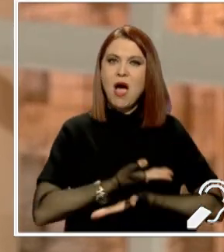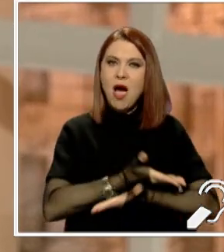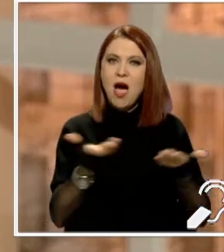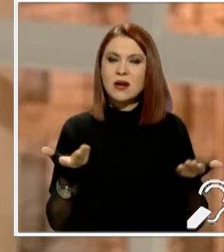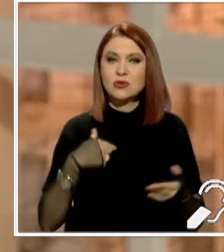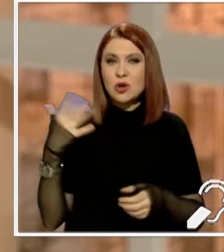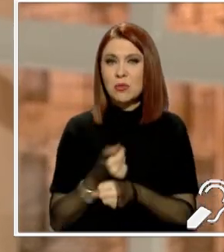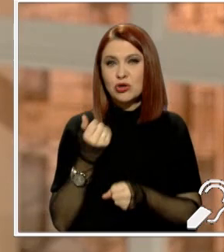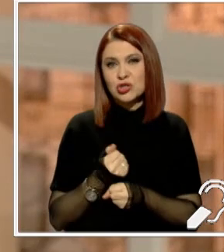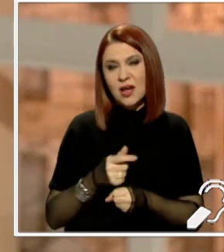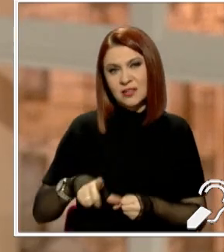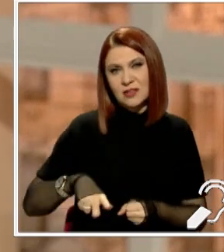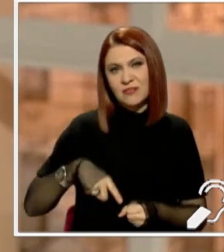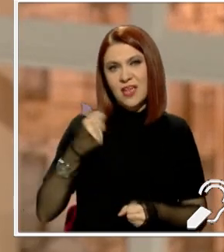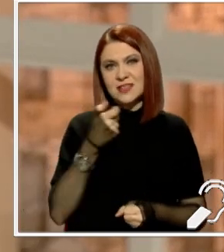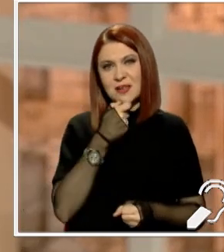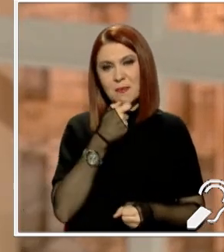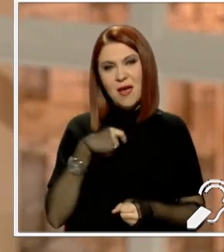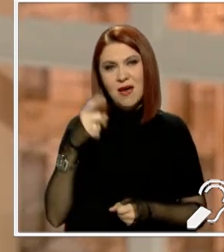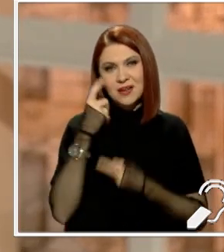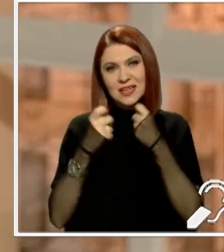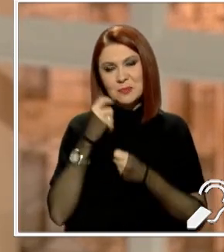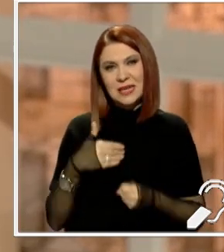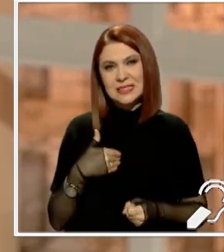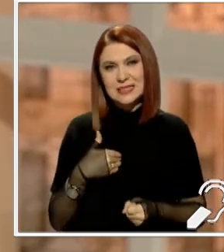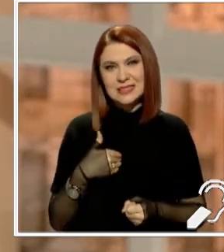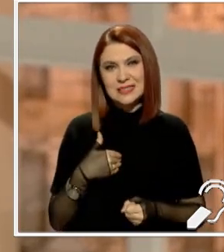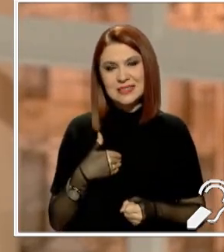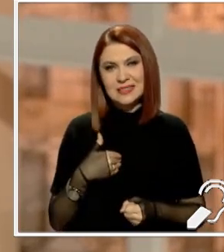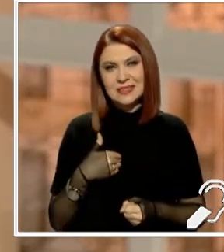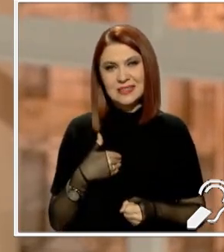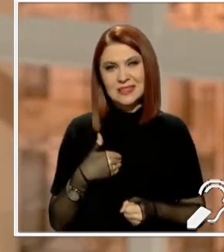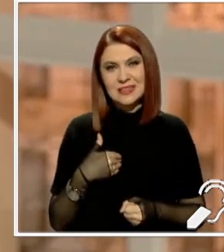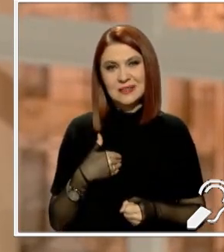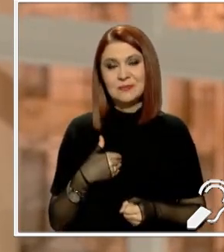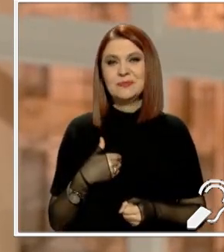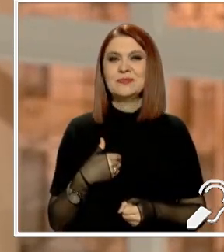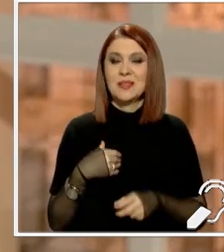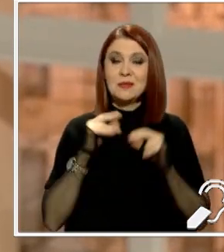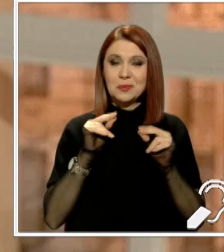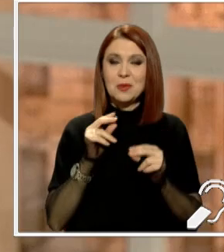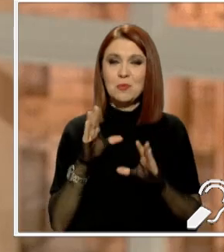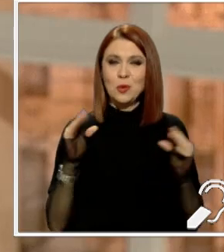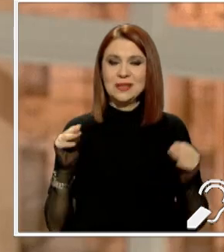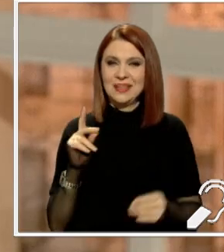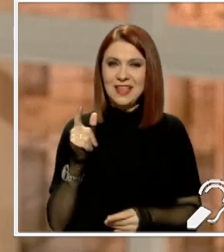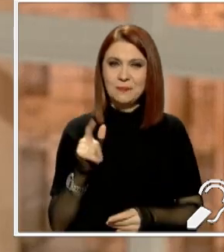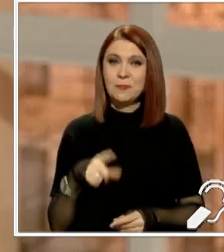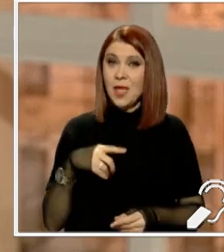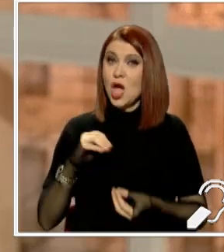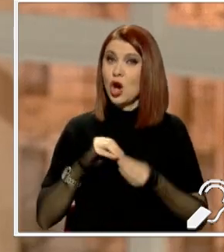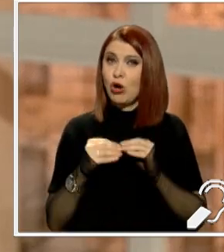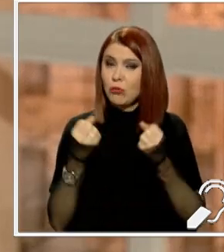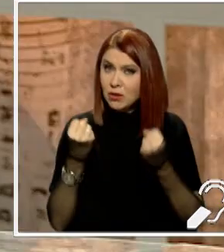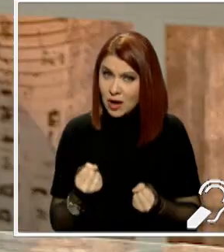gained during the years, during your experience. And I like to teach a lot, yes. E